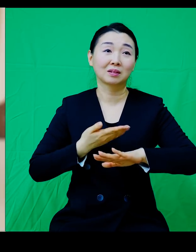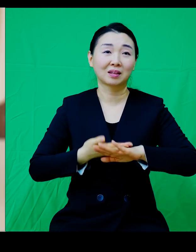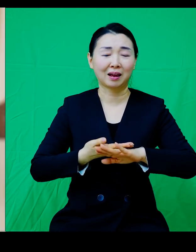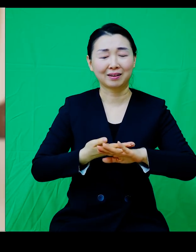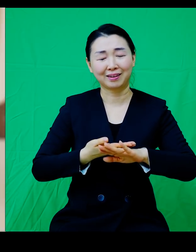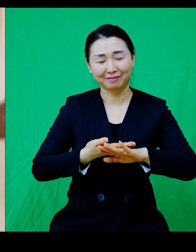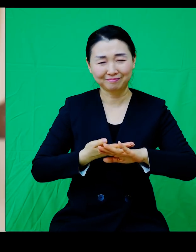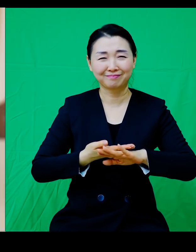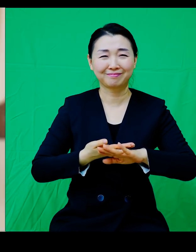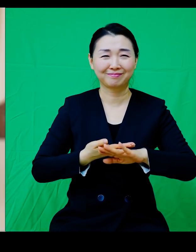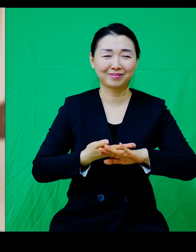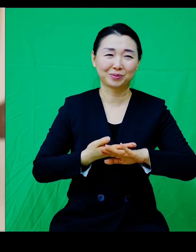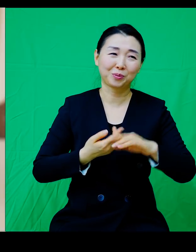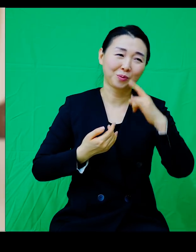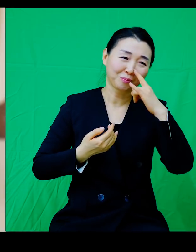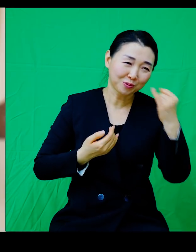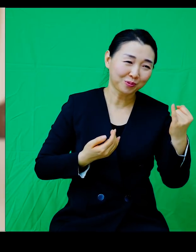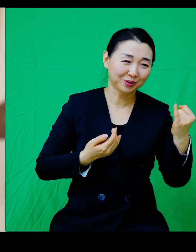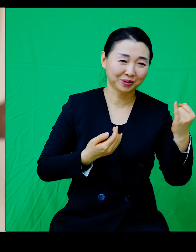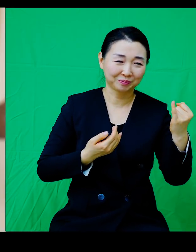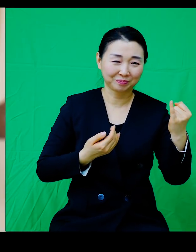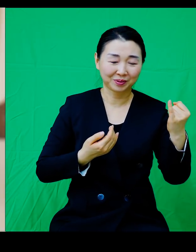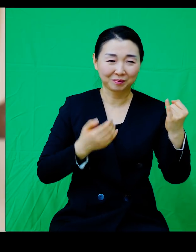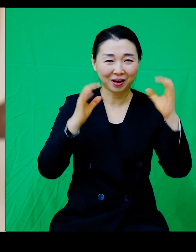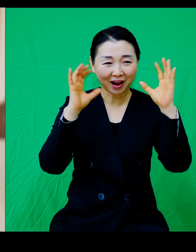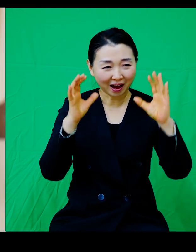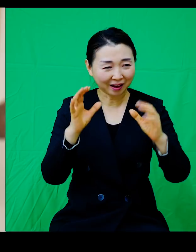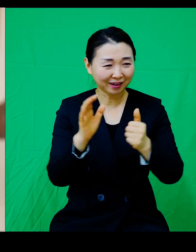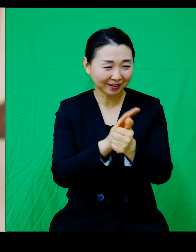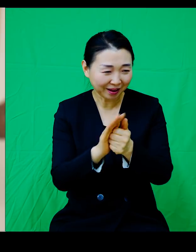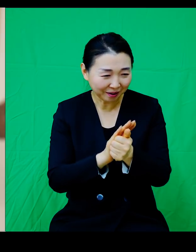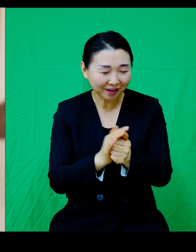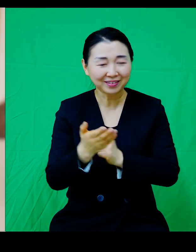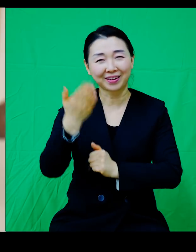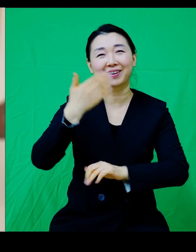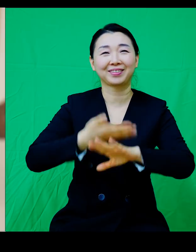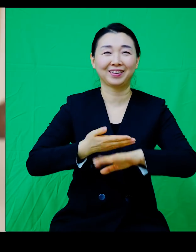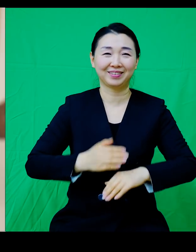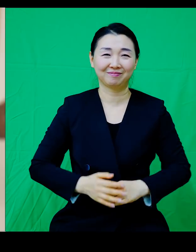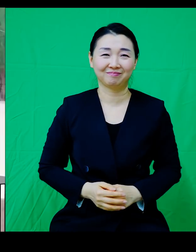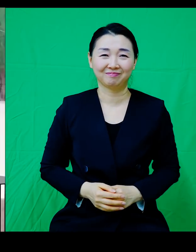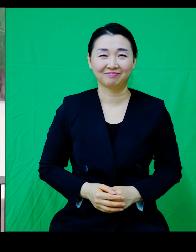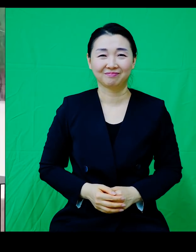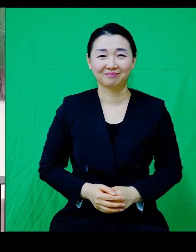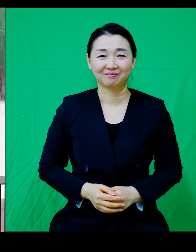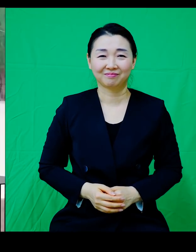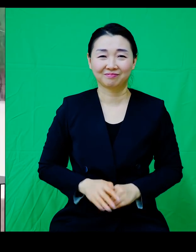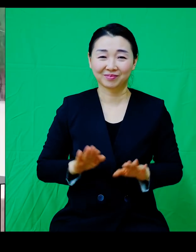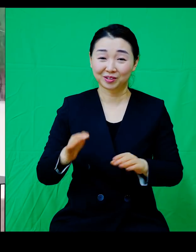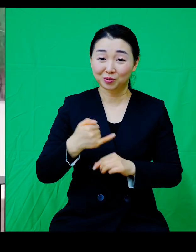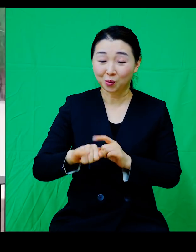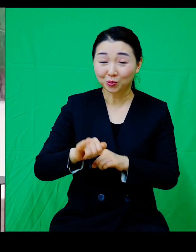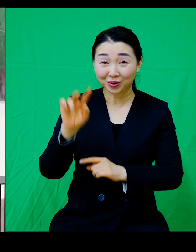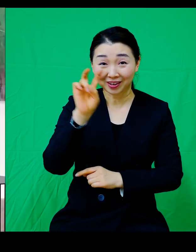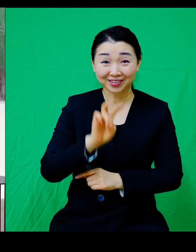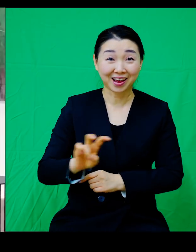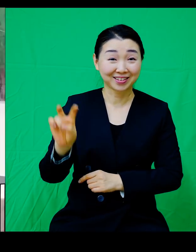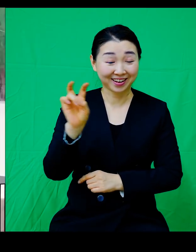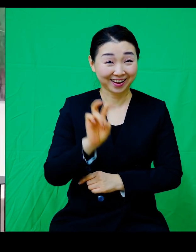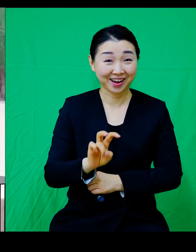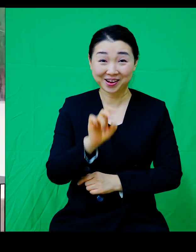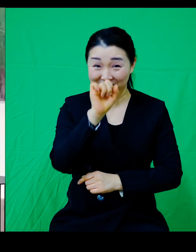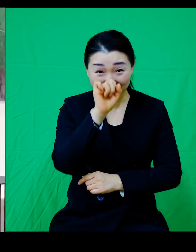정말 다르게 대하죠. 아이들을 대하는 거와 부모님을 대하는 게 예전과는 정말 달라진 것 같아요. 아니, 그리고 우리 온유가 그렇게